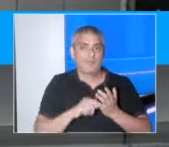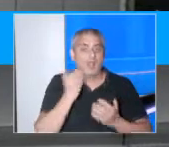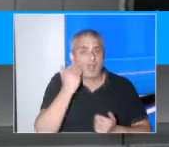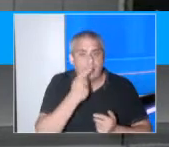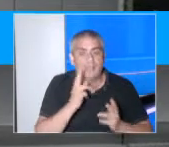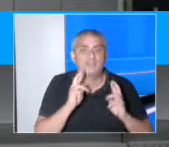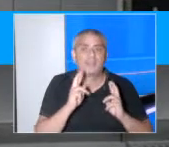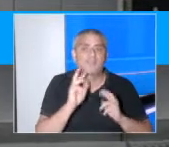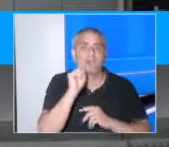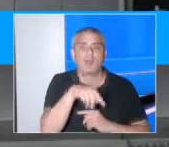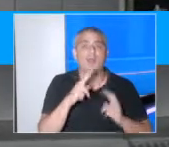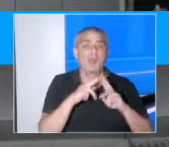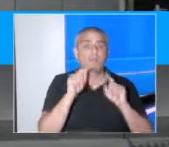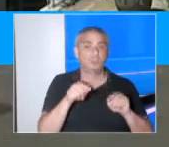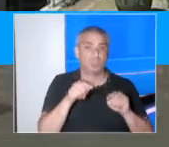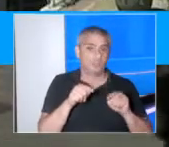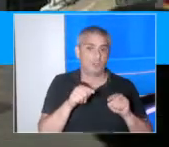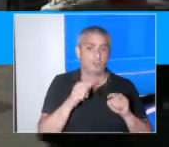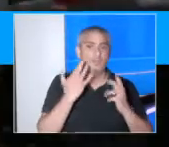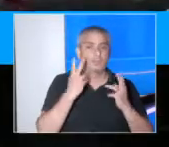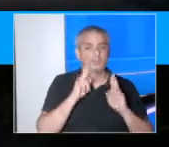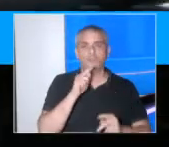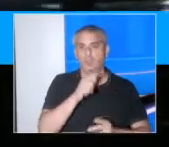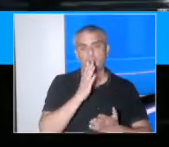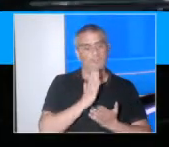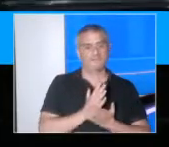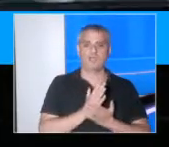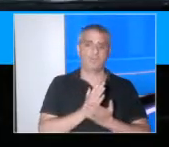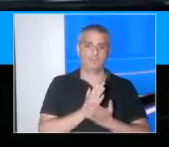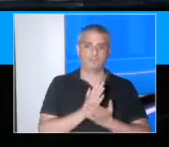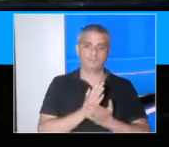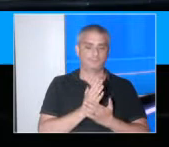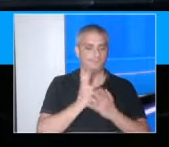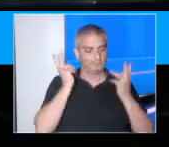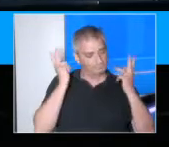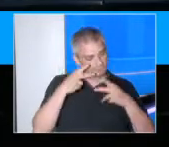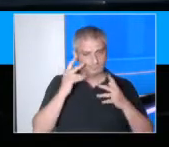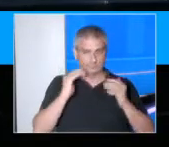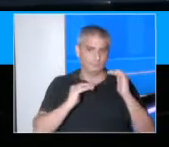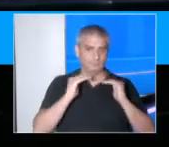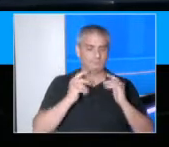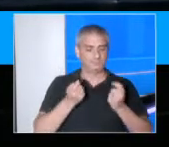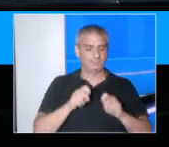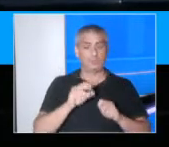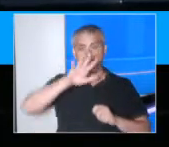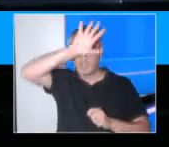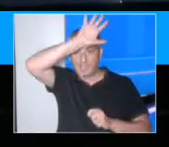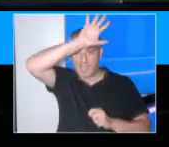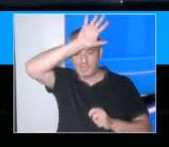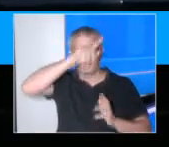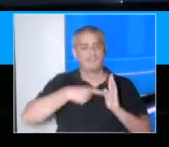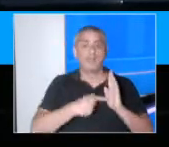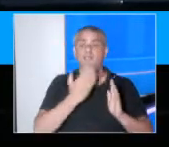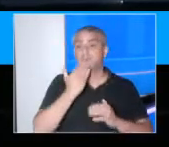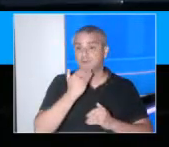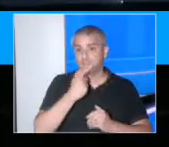שהאמריקאים קיוו להגיע לפגישה הזאת כאשר יש להם כבר איזשהו הסדר פחות או יותר סגור עם האיראנים, ולהציב את